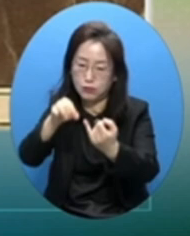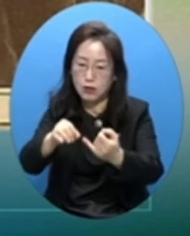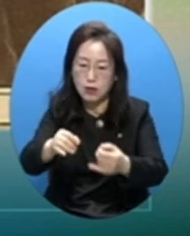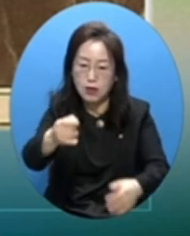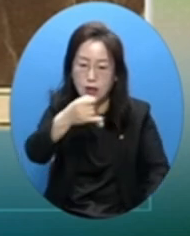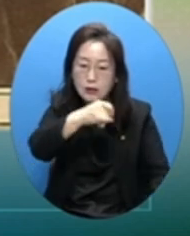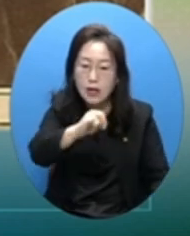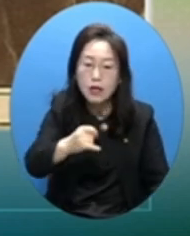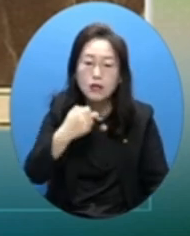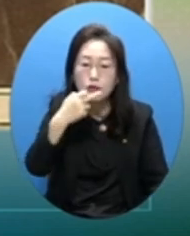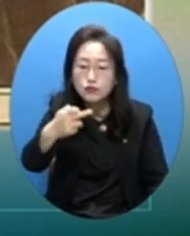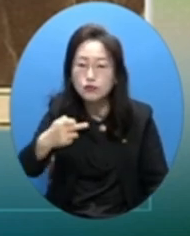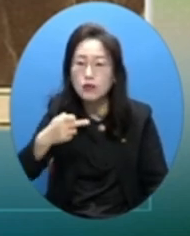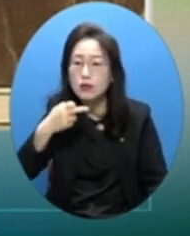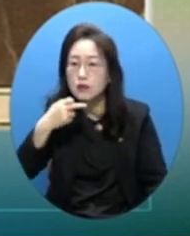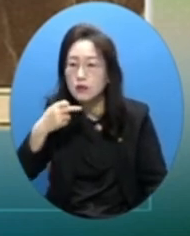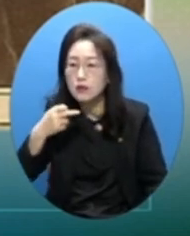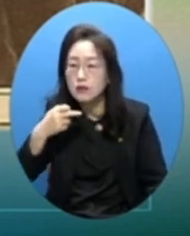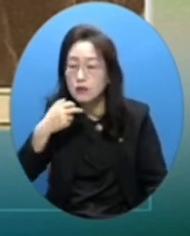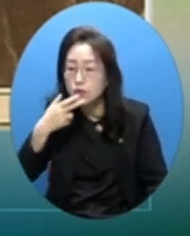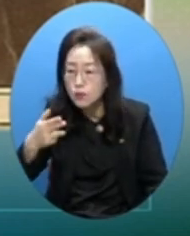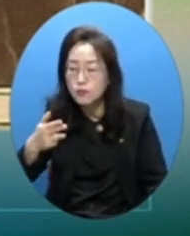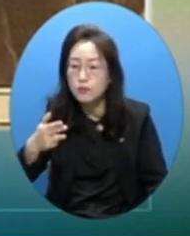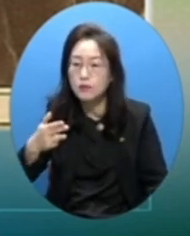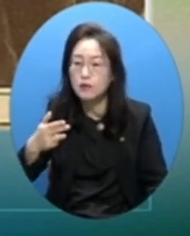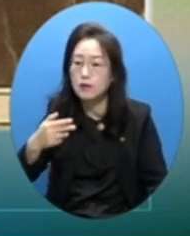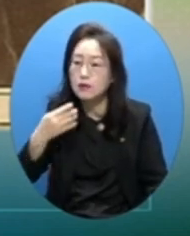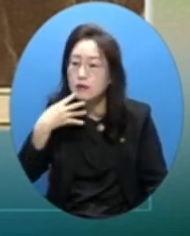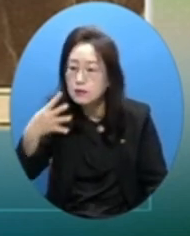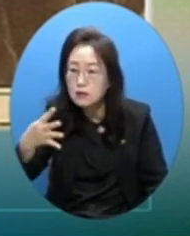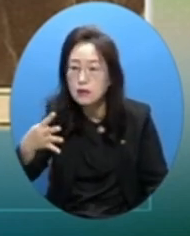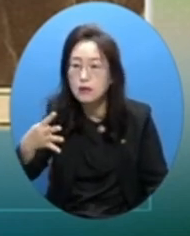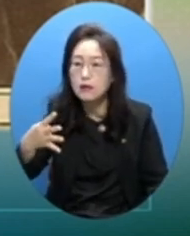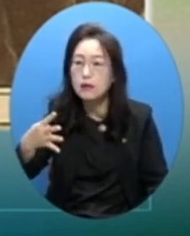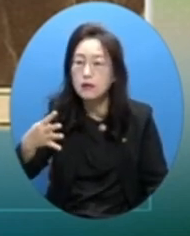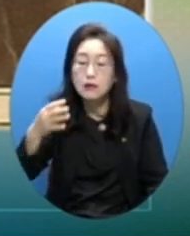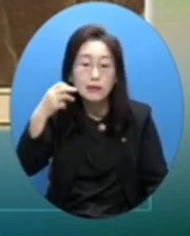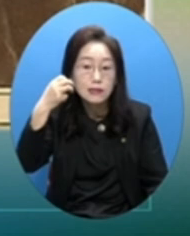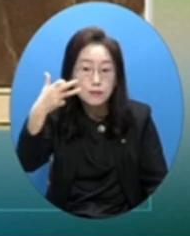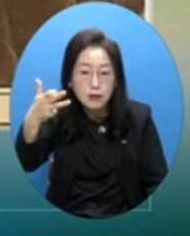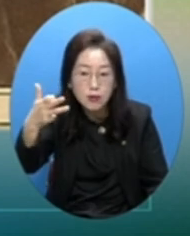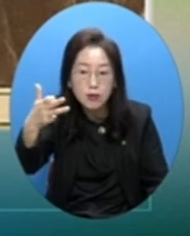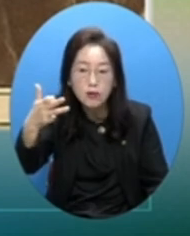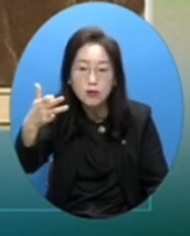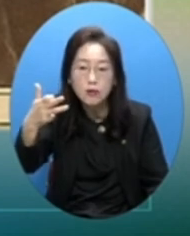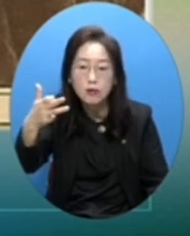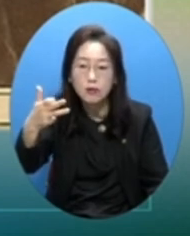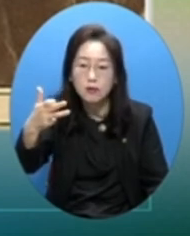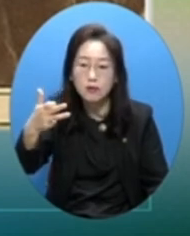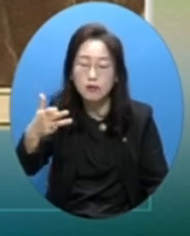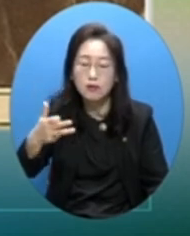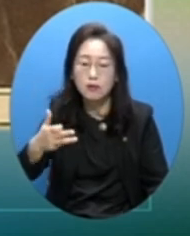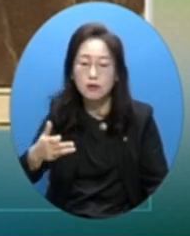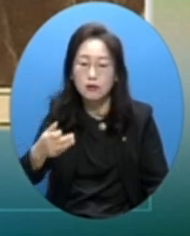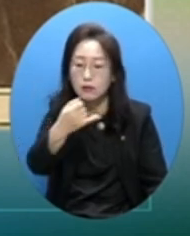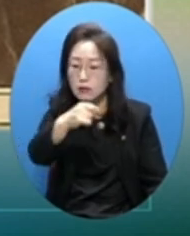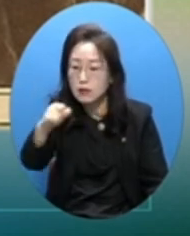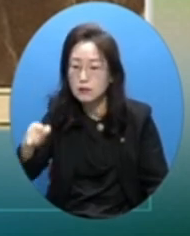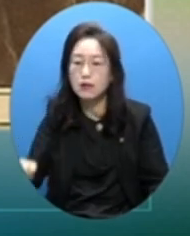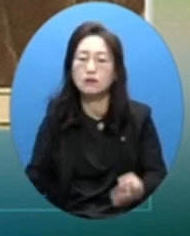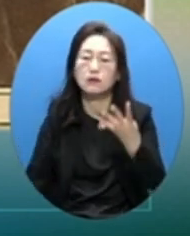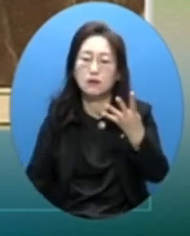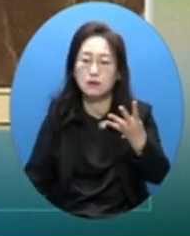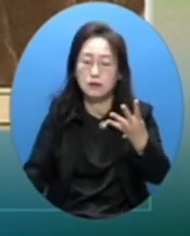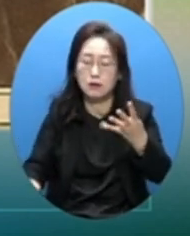둘째 딸 7살 맥이, 셋째 딸 4살 베시, 18개월 된 타니타 이 네 딸이 다